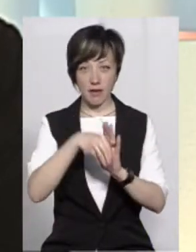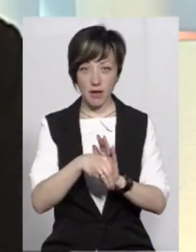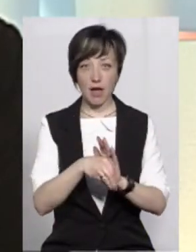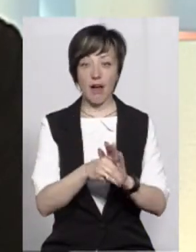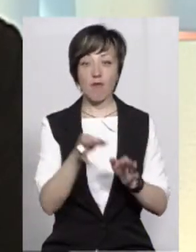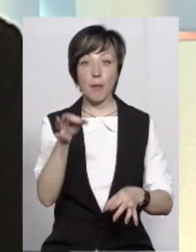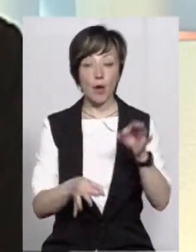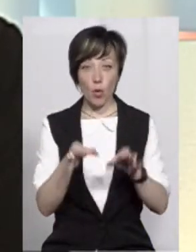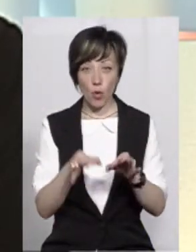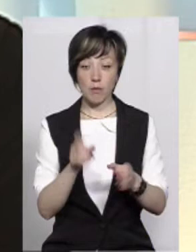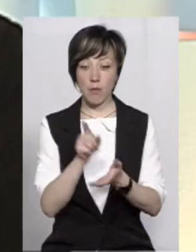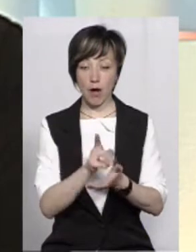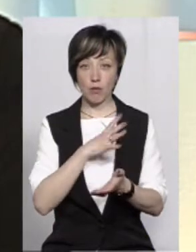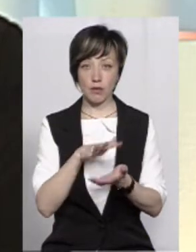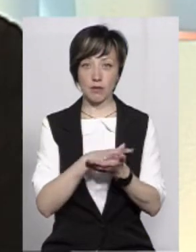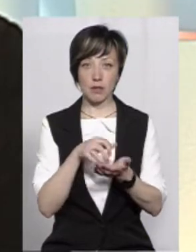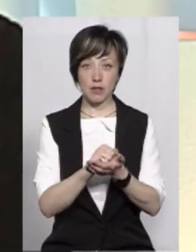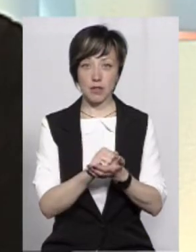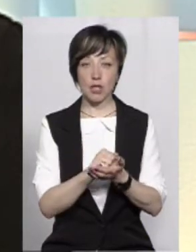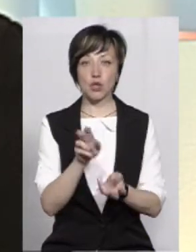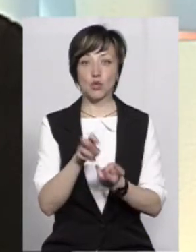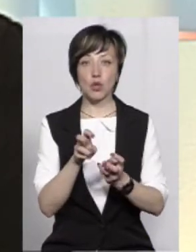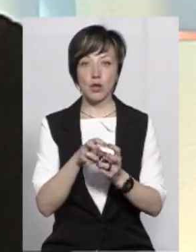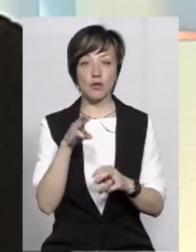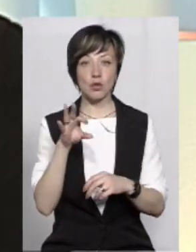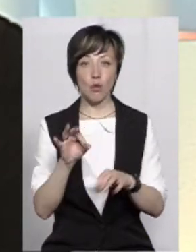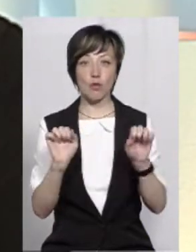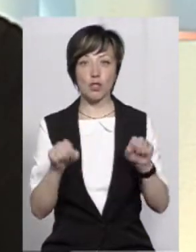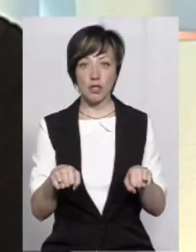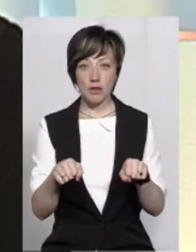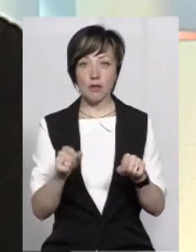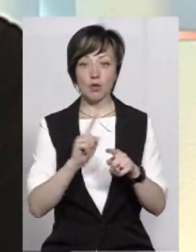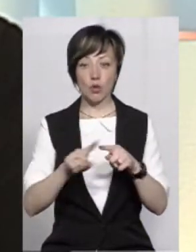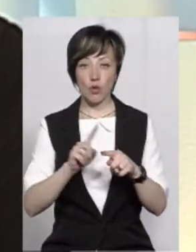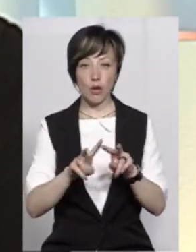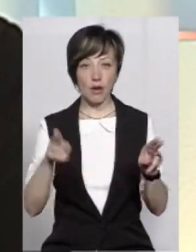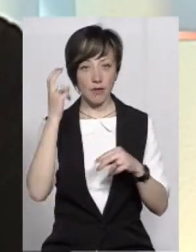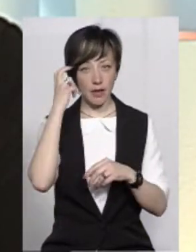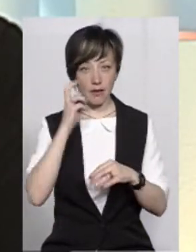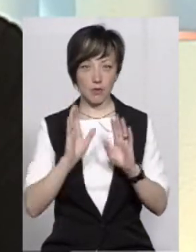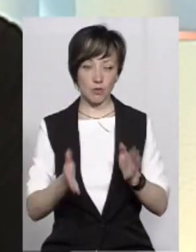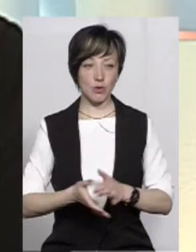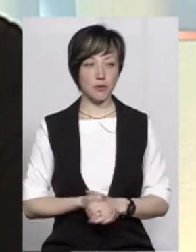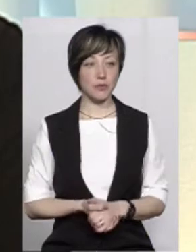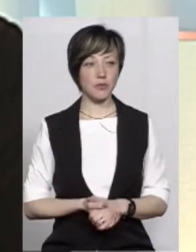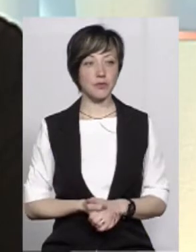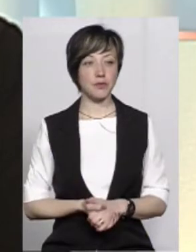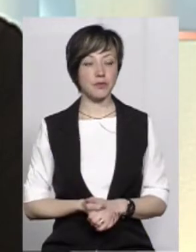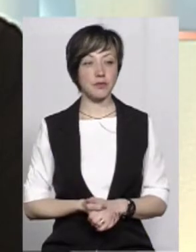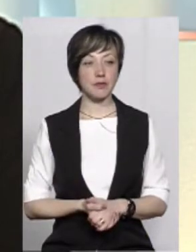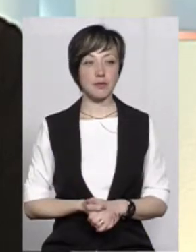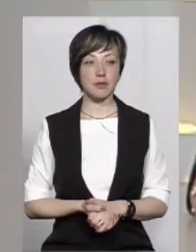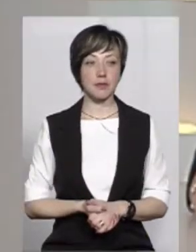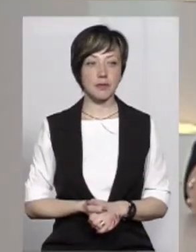в екосистемі, що вони мають винищувати щурів, то можливо, що в нас буде скоро так, як в Києві будуть ходити, знаєте, по вулицях